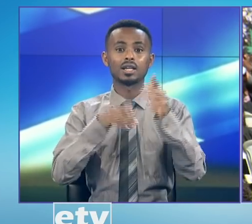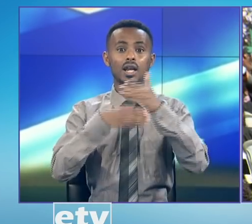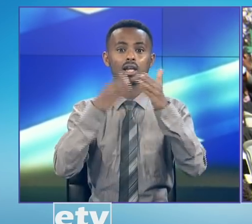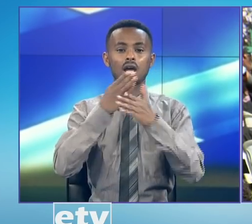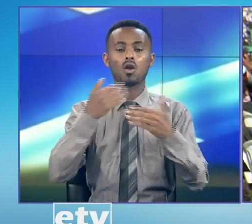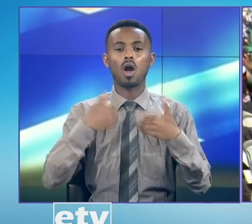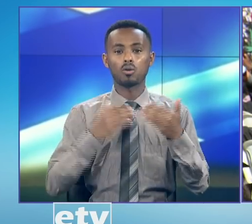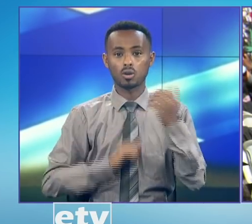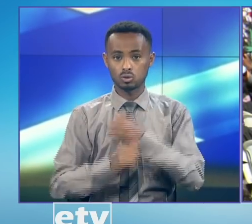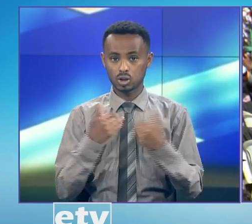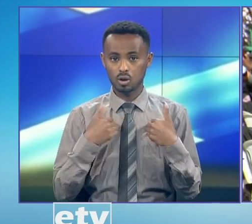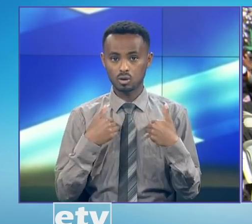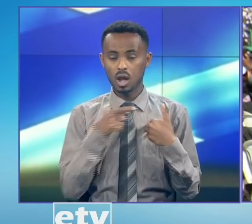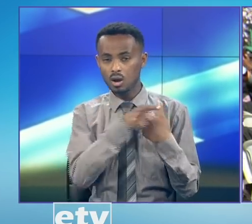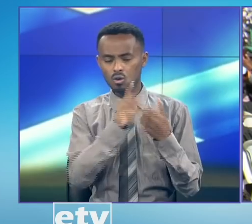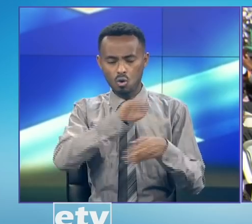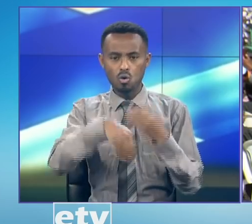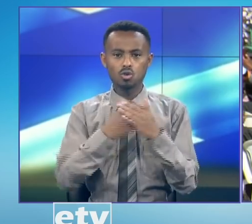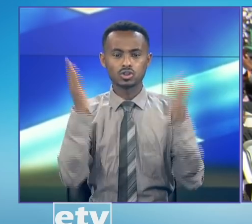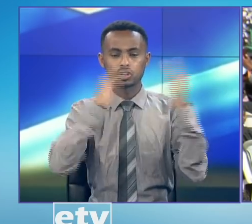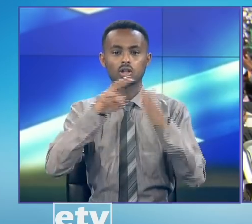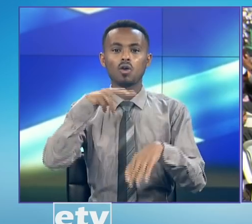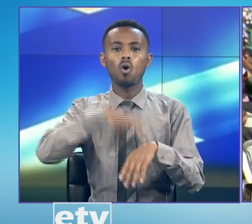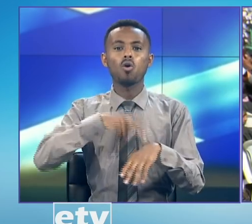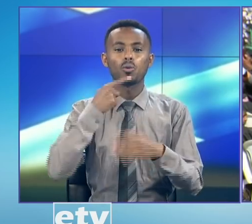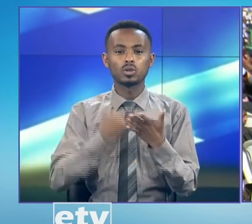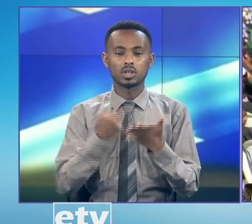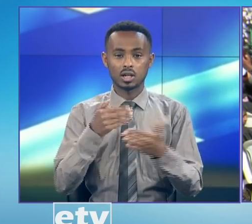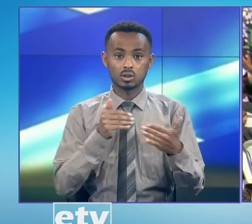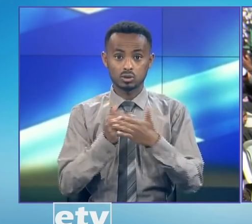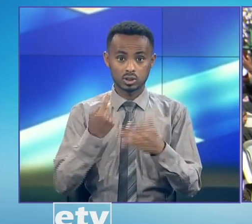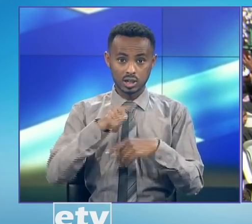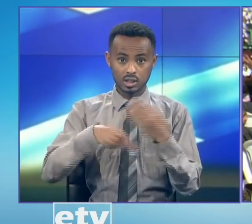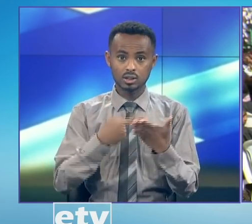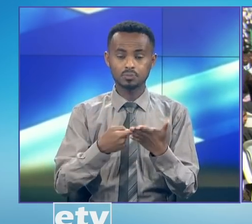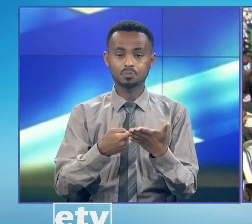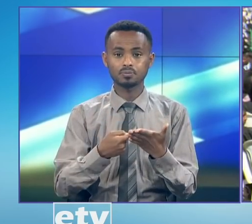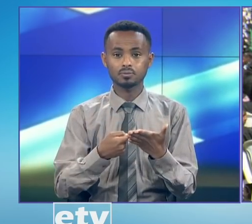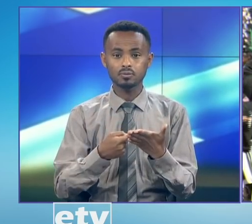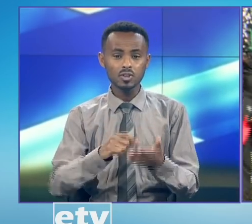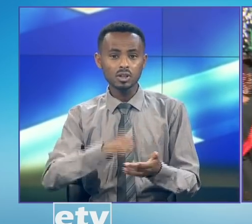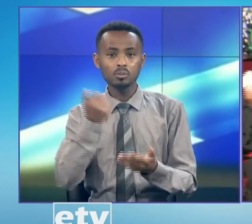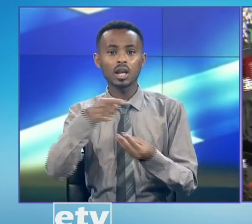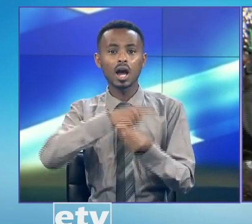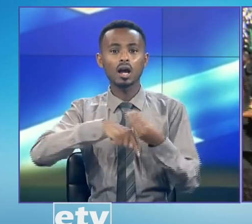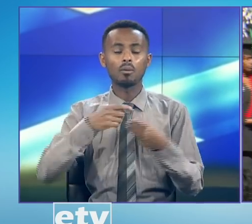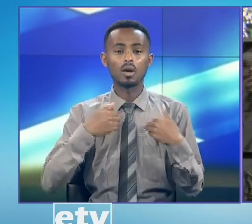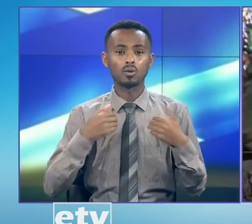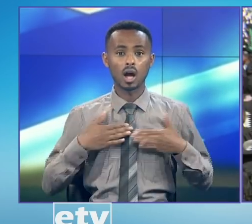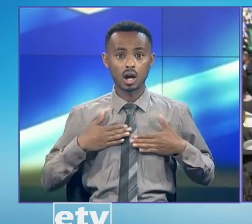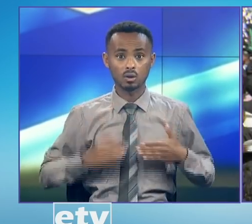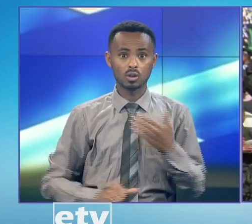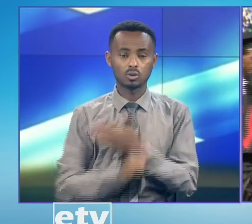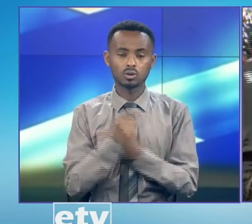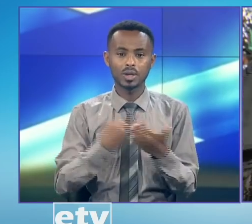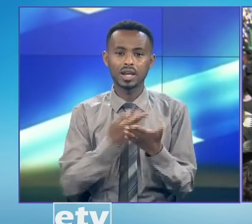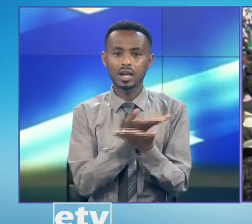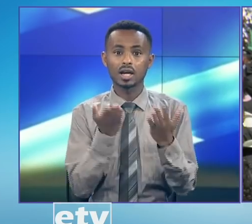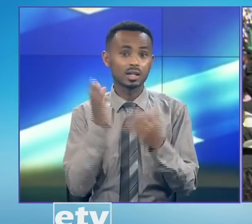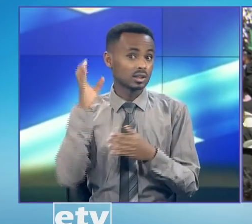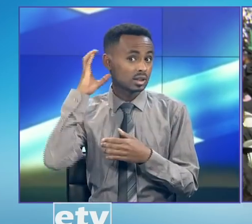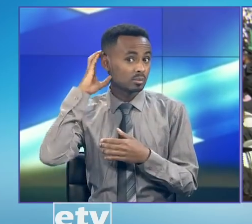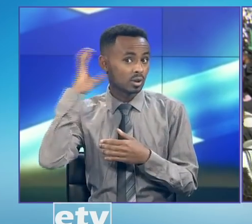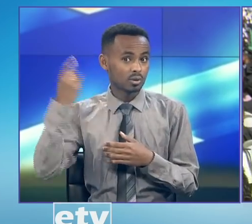አካል ጉዳተኞች አሉ። ያንን ሁሉ ችግር ተቋቁመው ነው እዚህ ደረሱ። ስለዚህ በሌላ አካባቢ ያሉት አካል ጉዳተኞችም ይሄንን ነገር